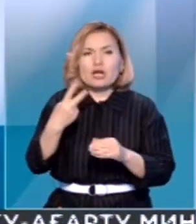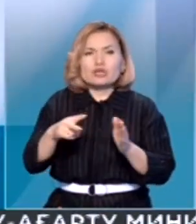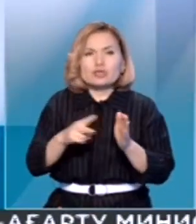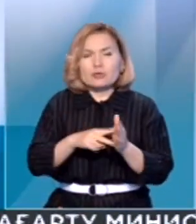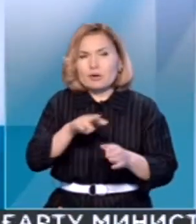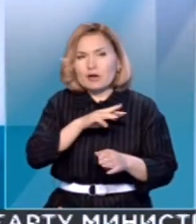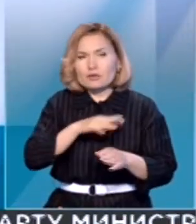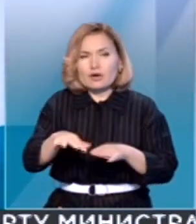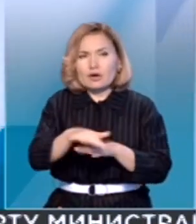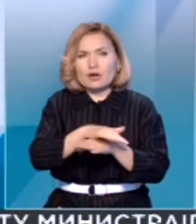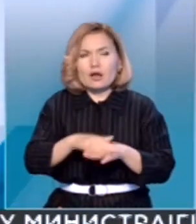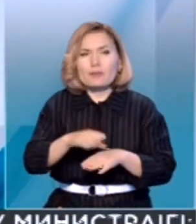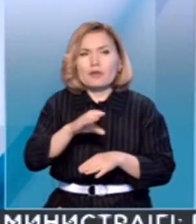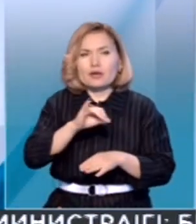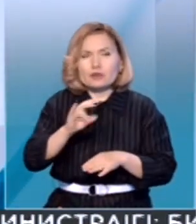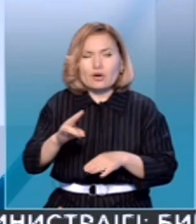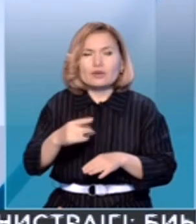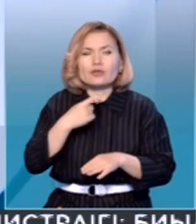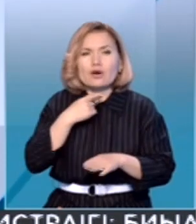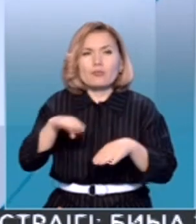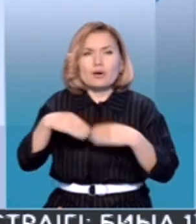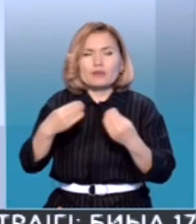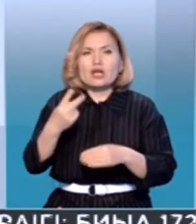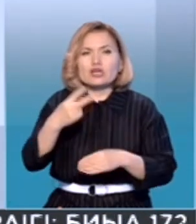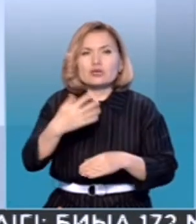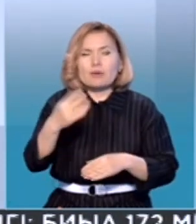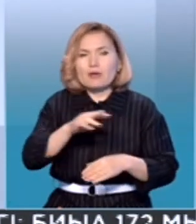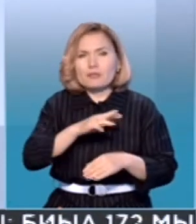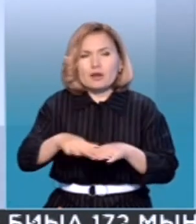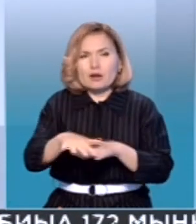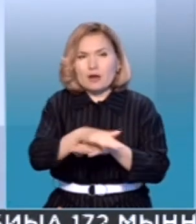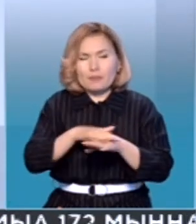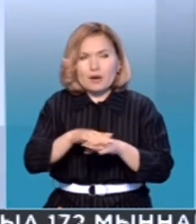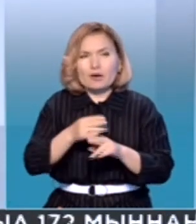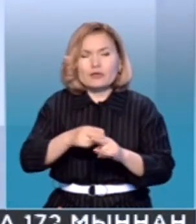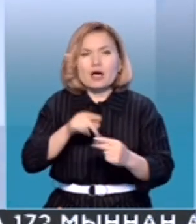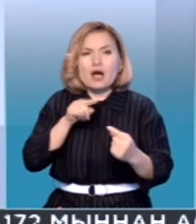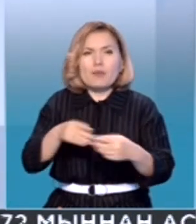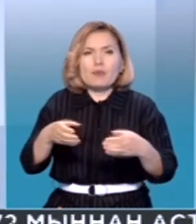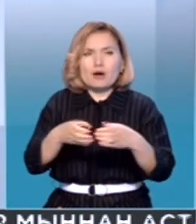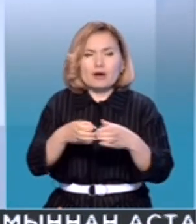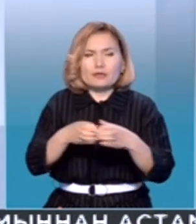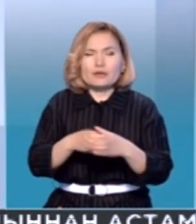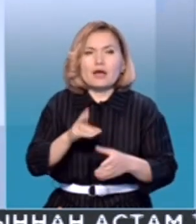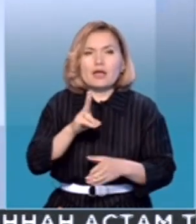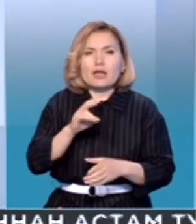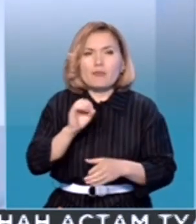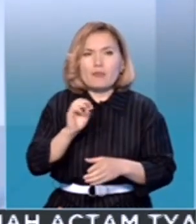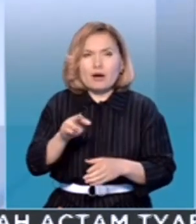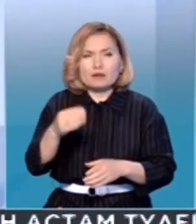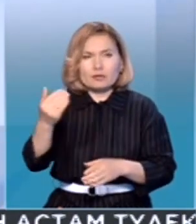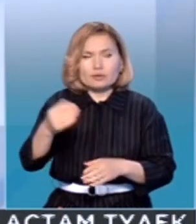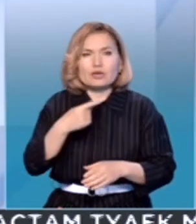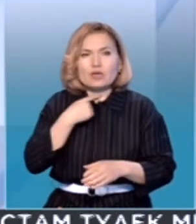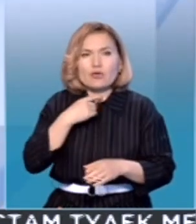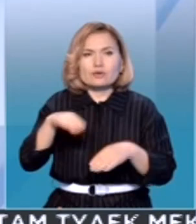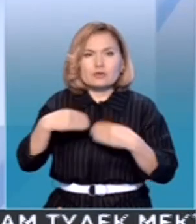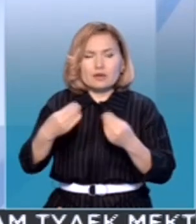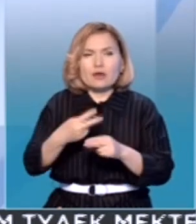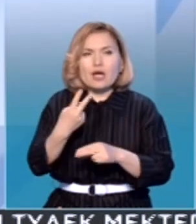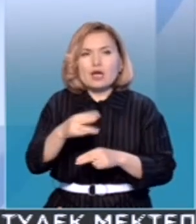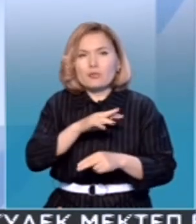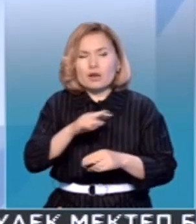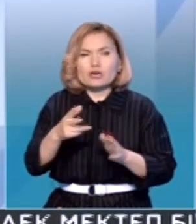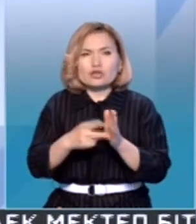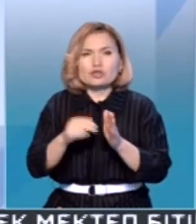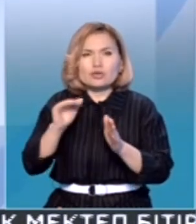қазіргі президент Реджеп Тайып Эрдоғанға, ал 25 миллионға жуық адам оппозициялық блоктың үміткері Кемал Кылычтароғлына дауыс берген. Ал 2